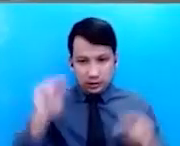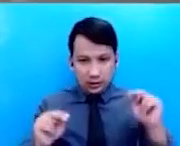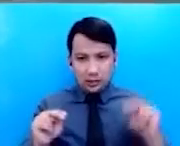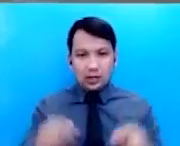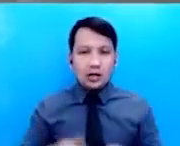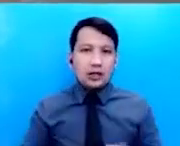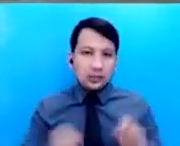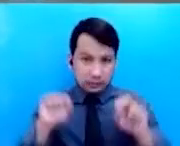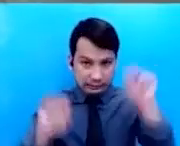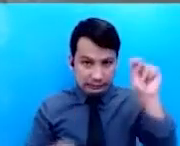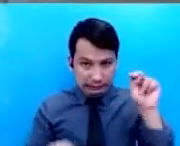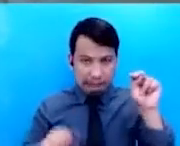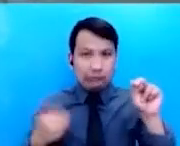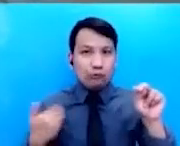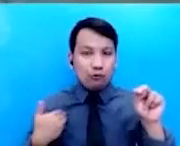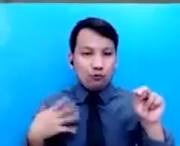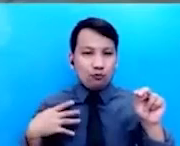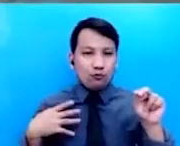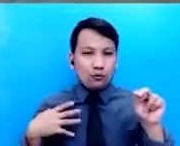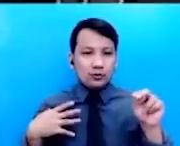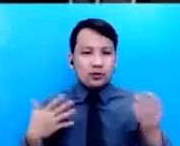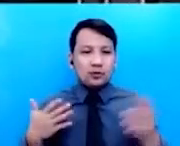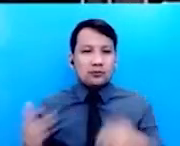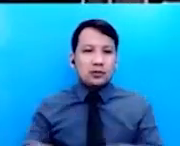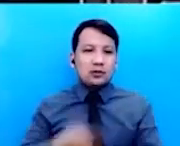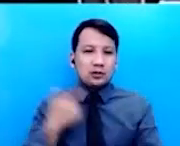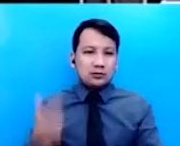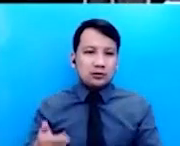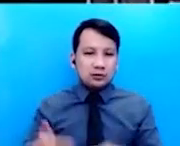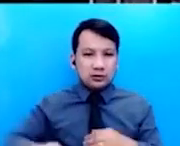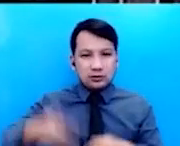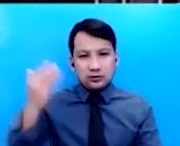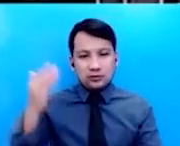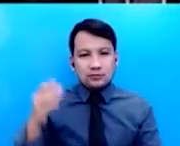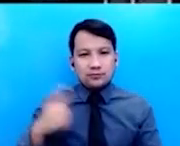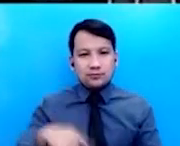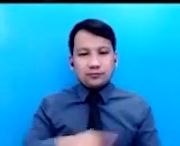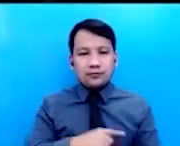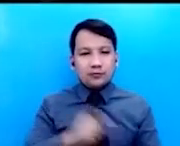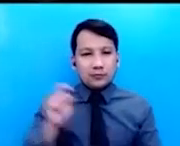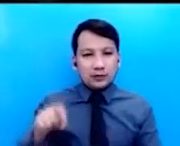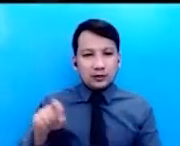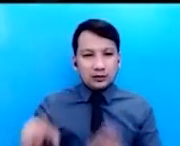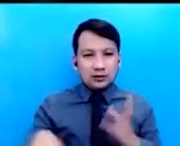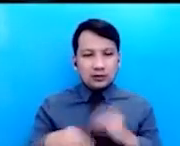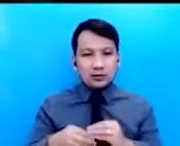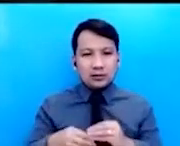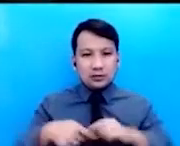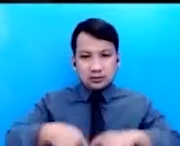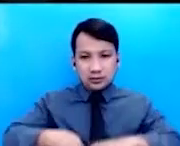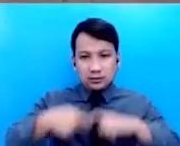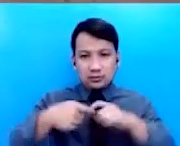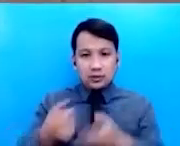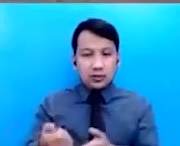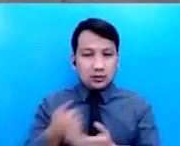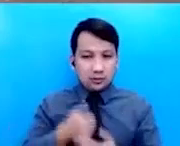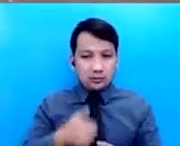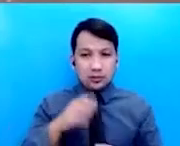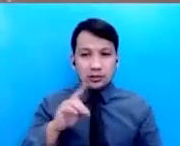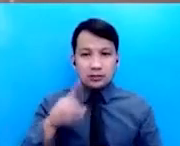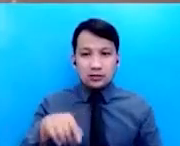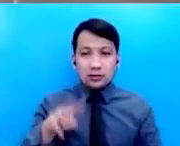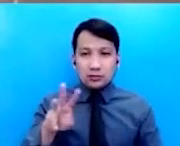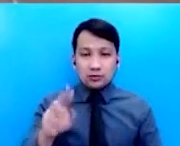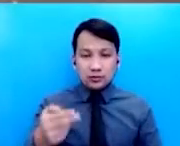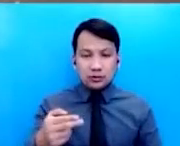eh. So talagang medyo natagalan yung northbound, and we also needed a crane. Tinulungan kami ng DPWH.